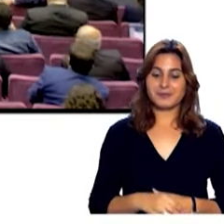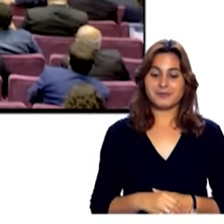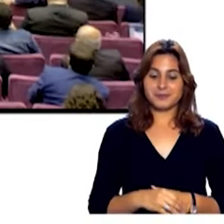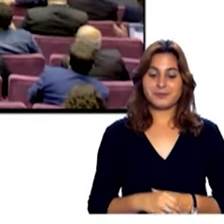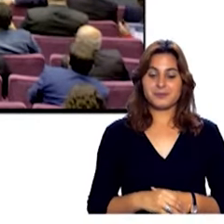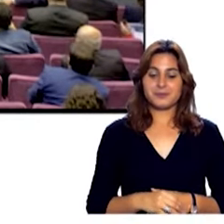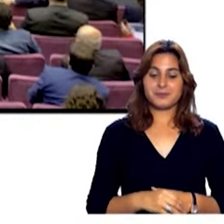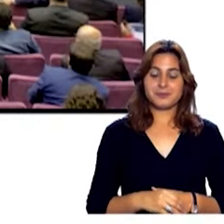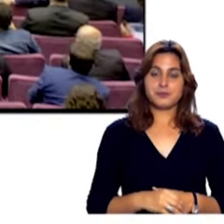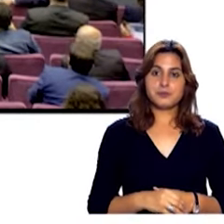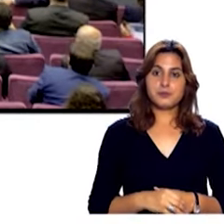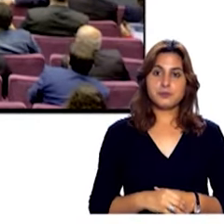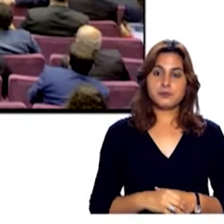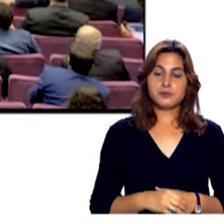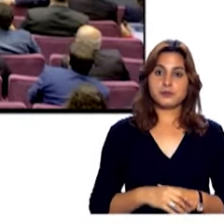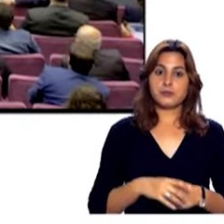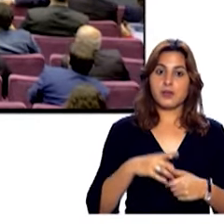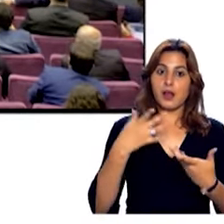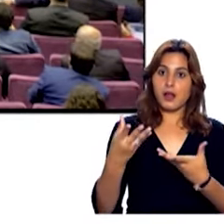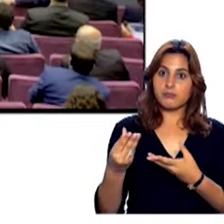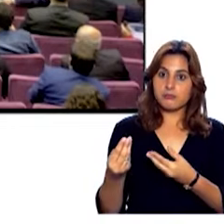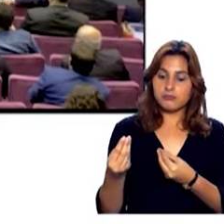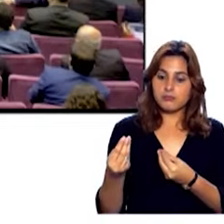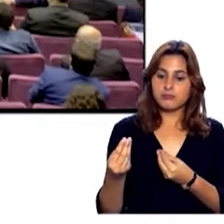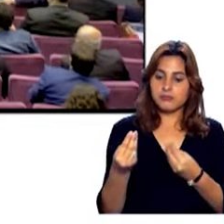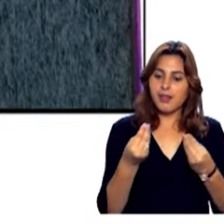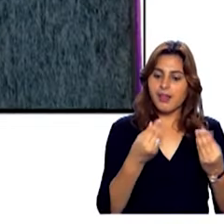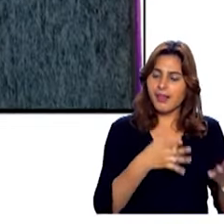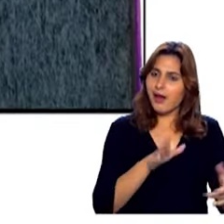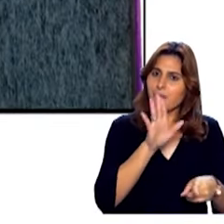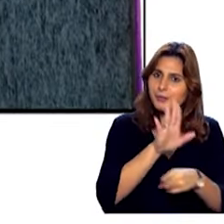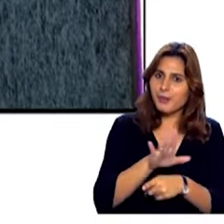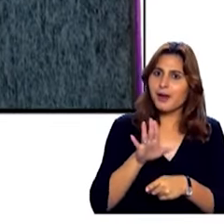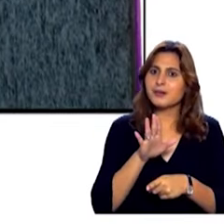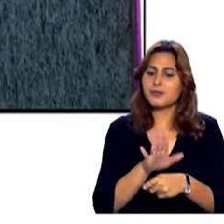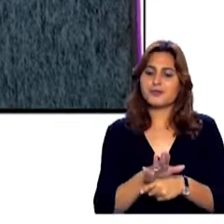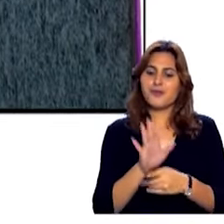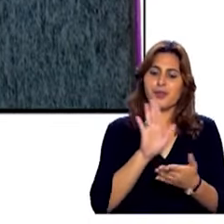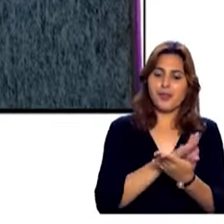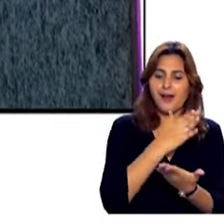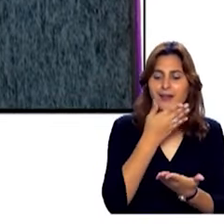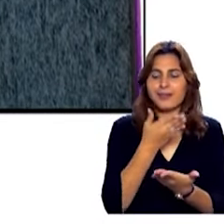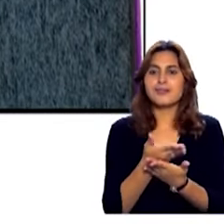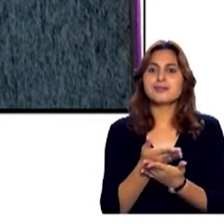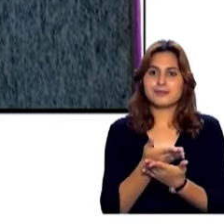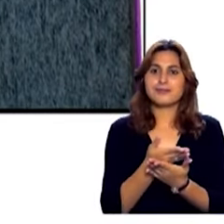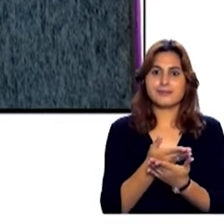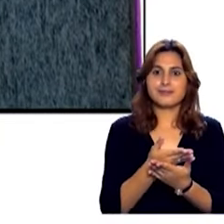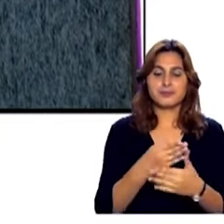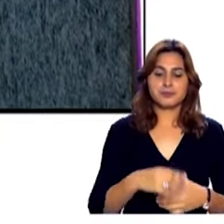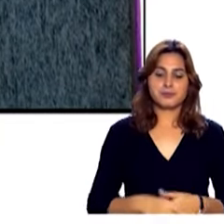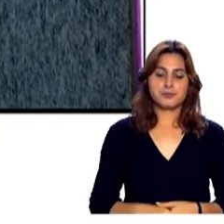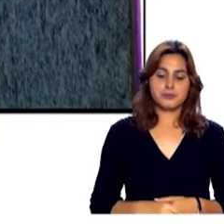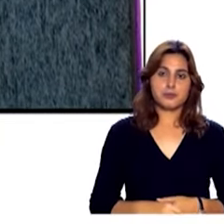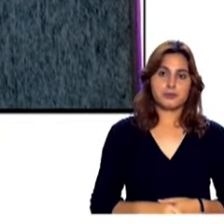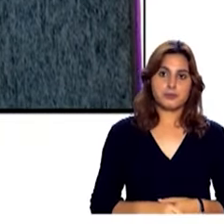ausilio preziosissimo per la traduzione in Brasiliano delle